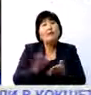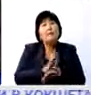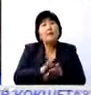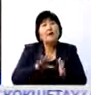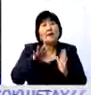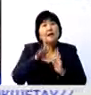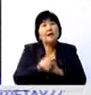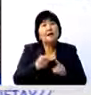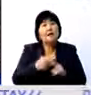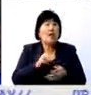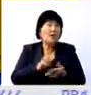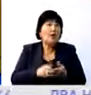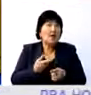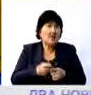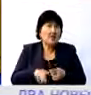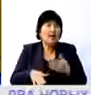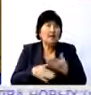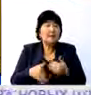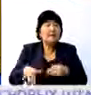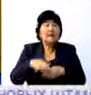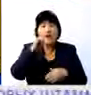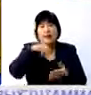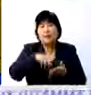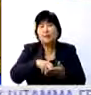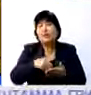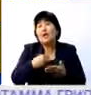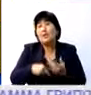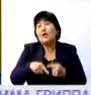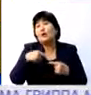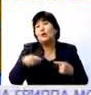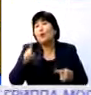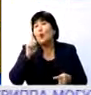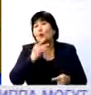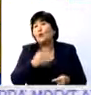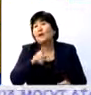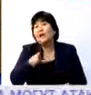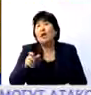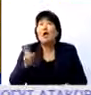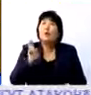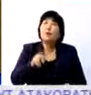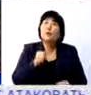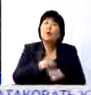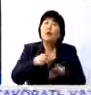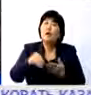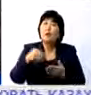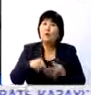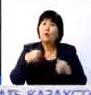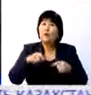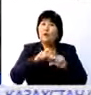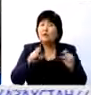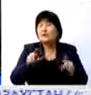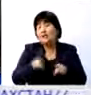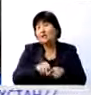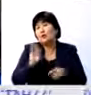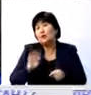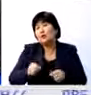7 КБК налогов. Это и поддержка со стороны Казпочты бизнеса, с другой стороны, удобно для людей. Приходят делать покупки в торговый центр. Заодно